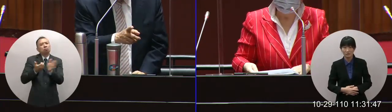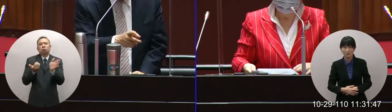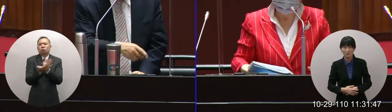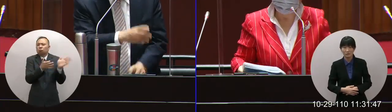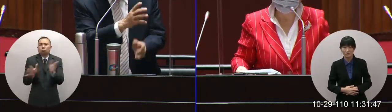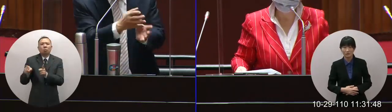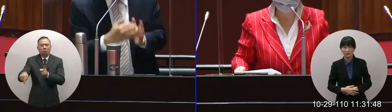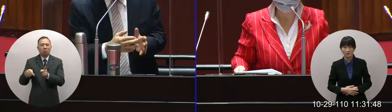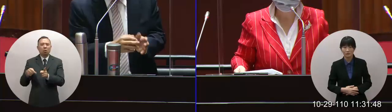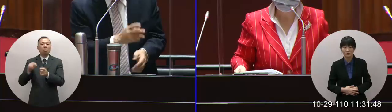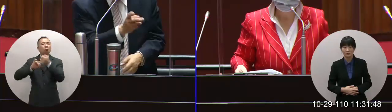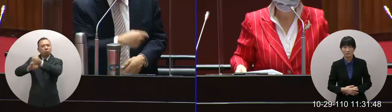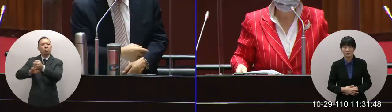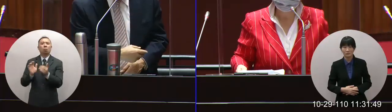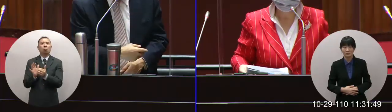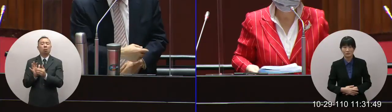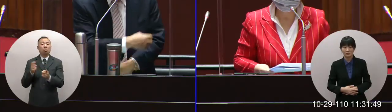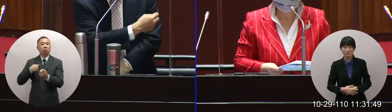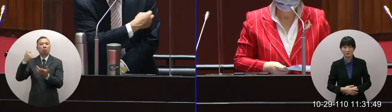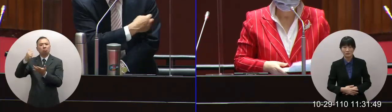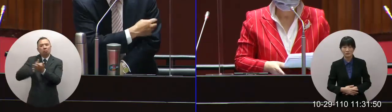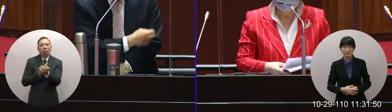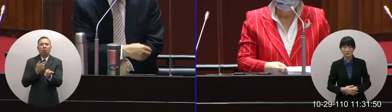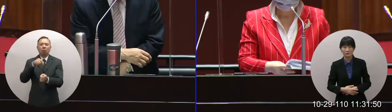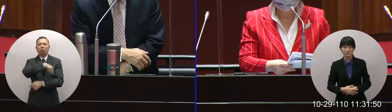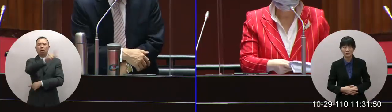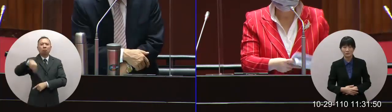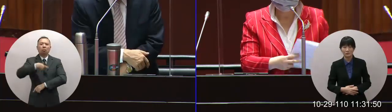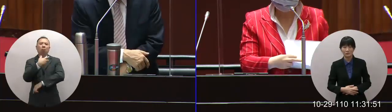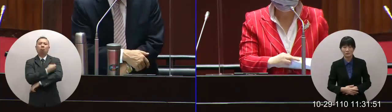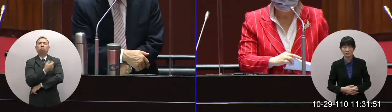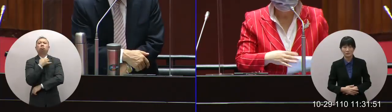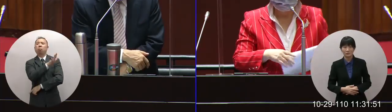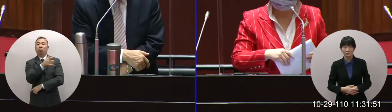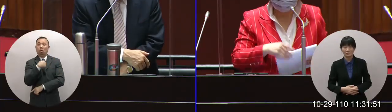买疫苗，买进来还没有人要打，我还率先。